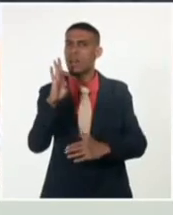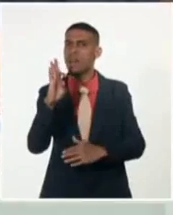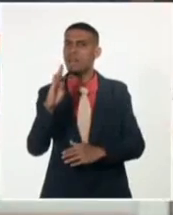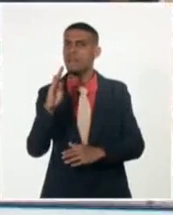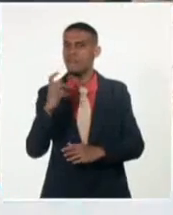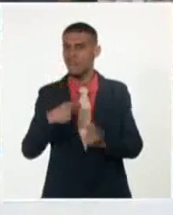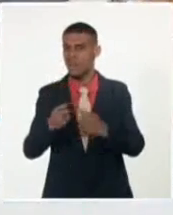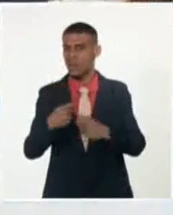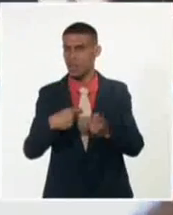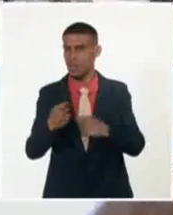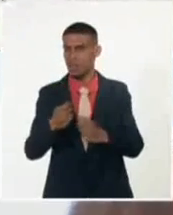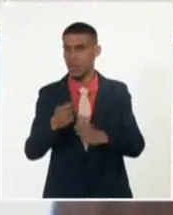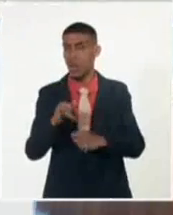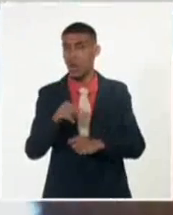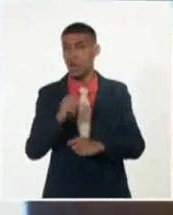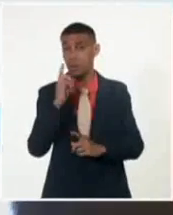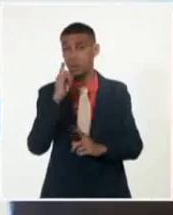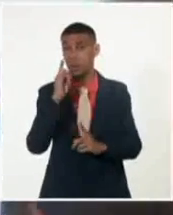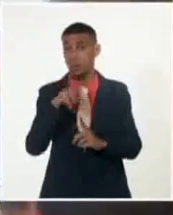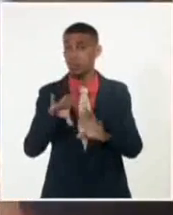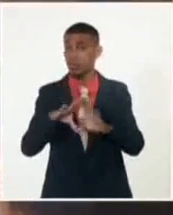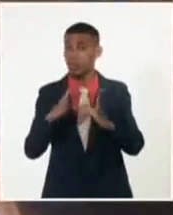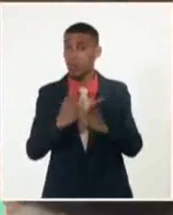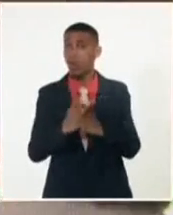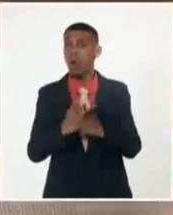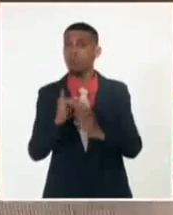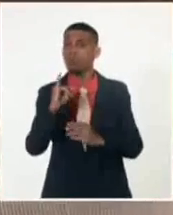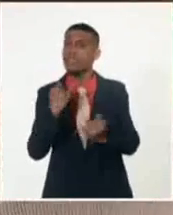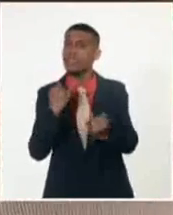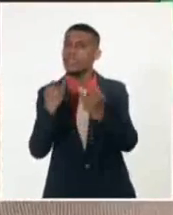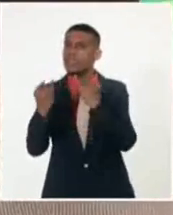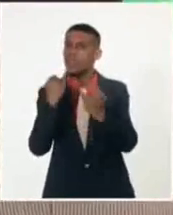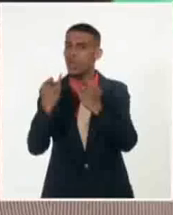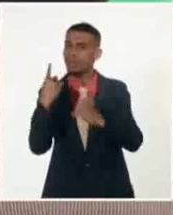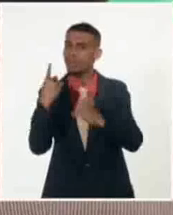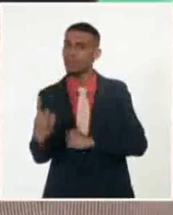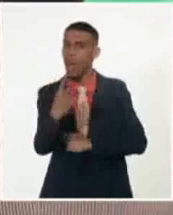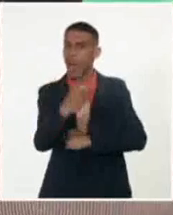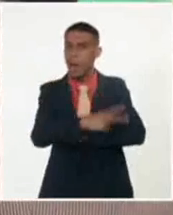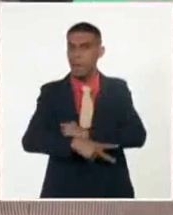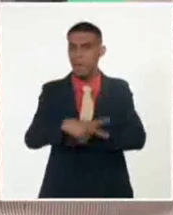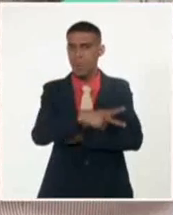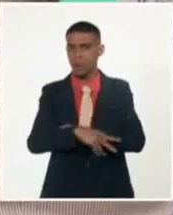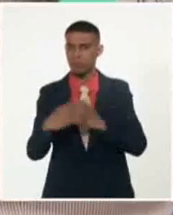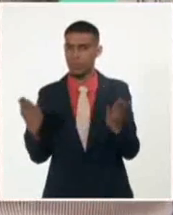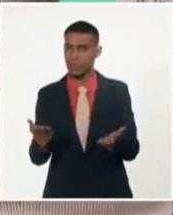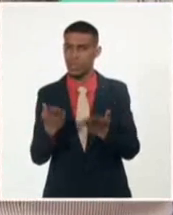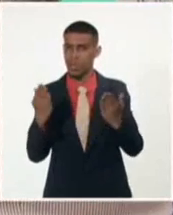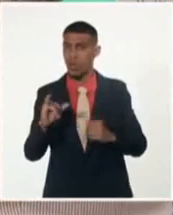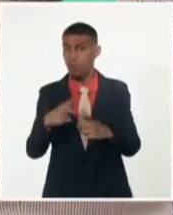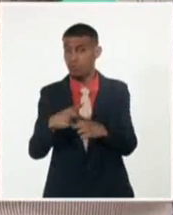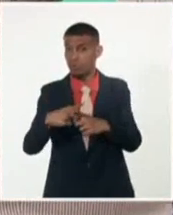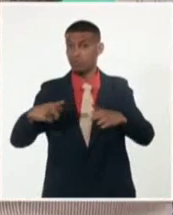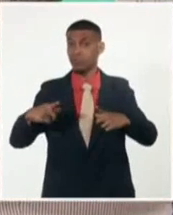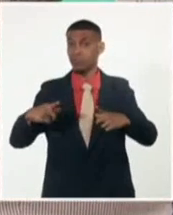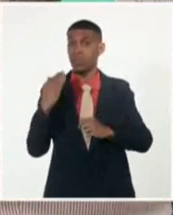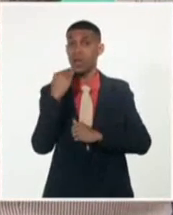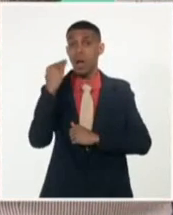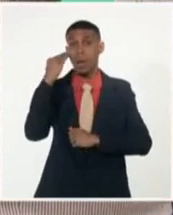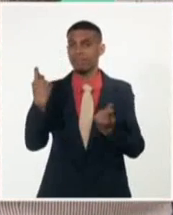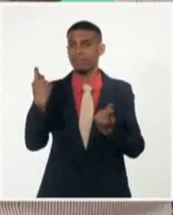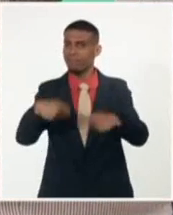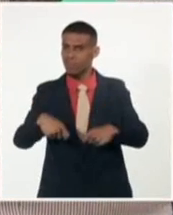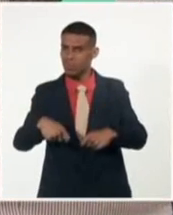tenga debidamente en cuenta los legítimos intereses de los países en desarrollo y amplíe su capacidad de decisión de